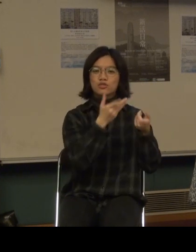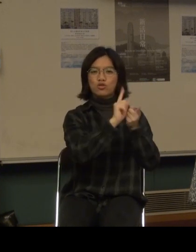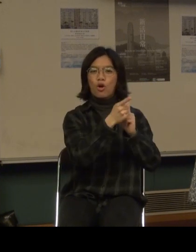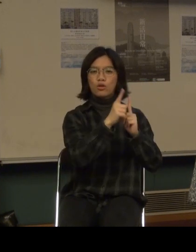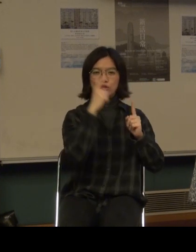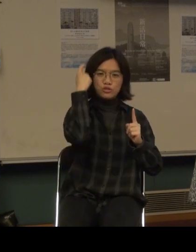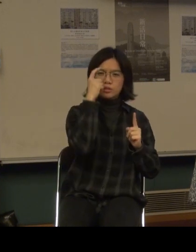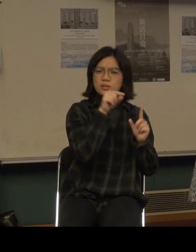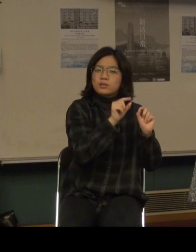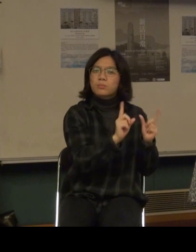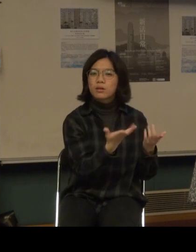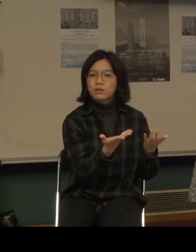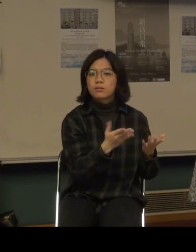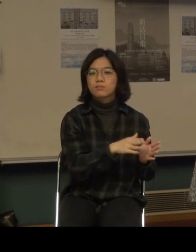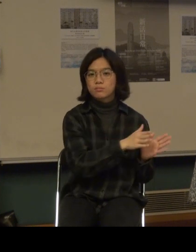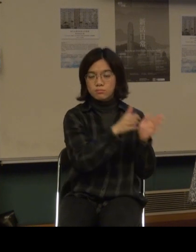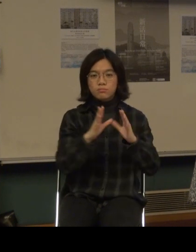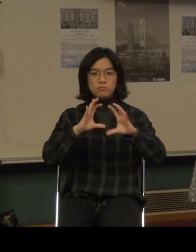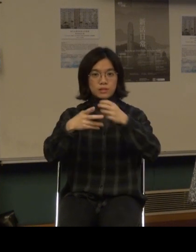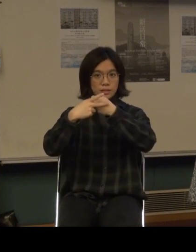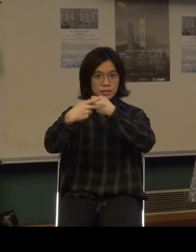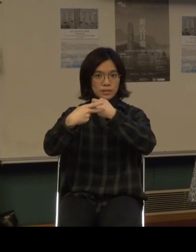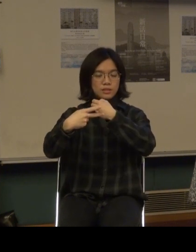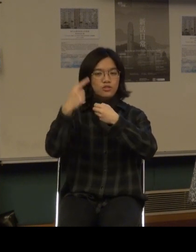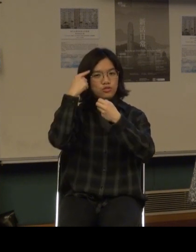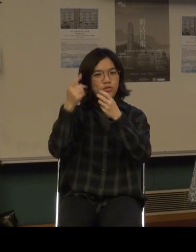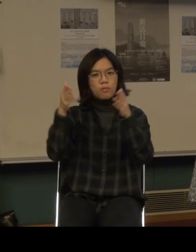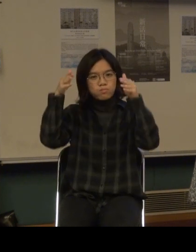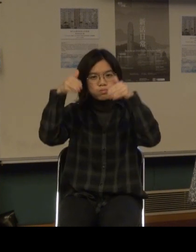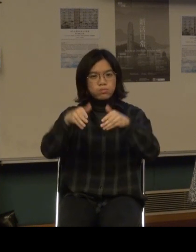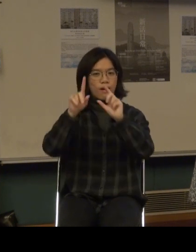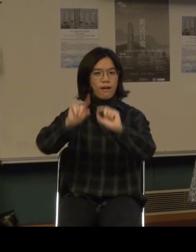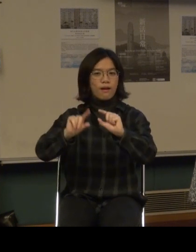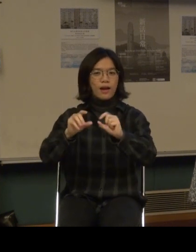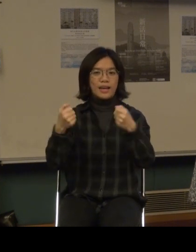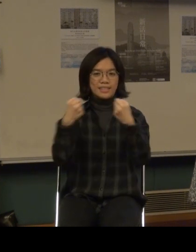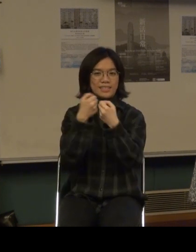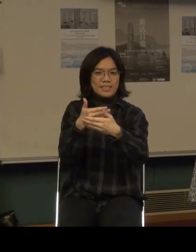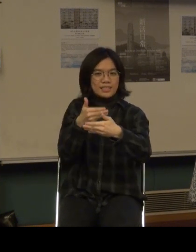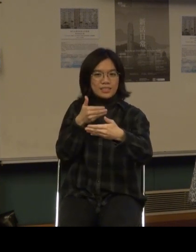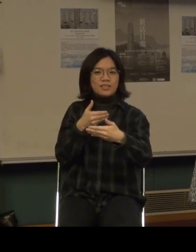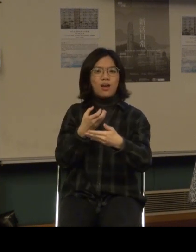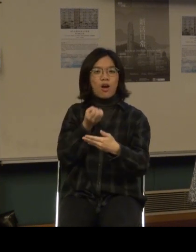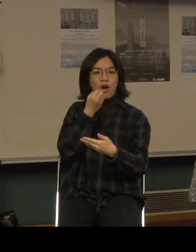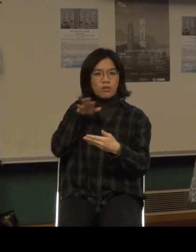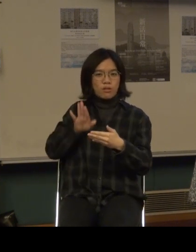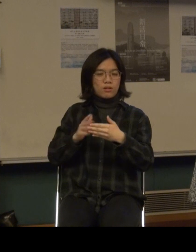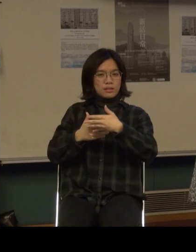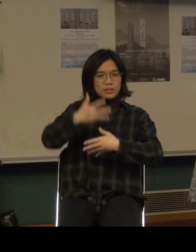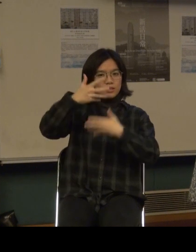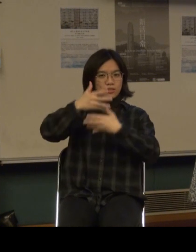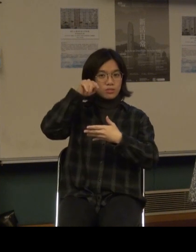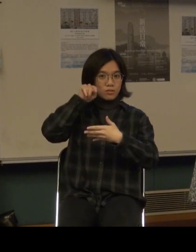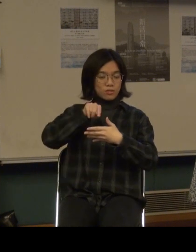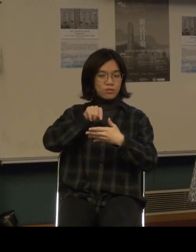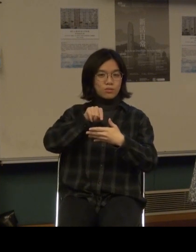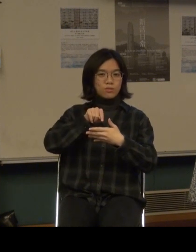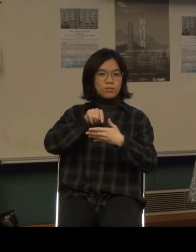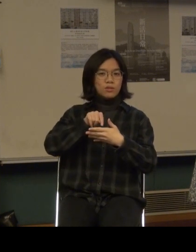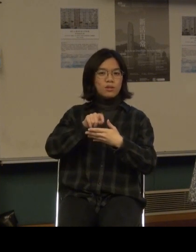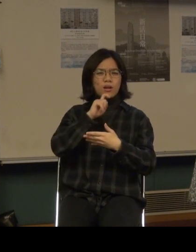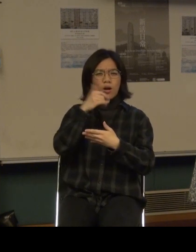第二個部分咧，我就會去講戰前咧香港嘅建築點樣脱離去一啲政府嘅建築師經常咧